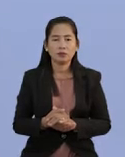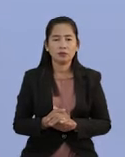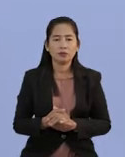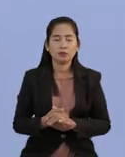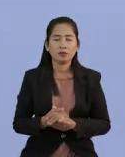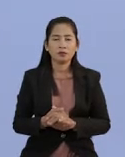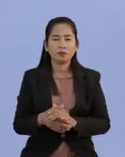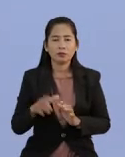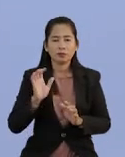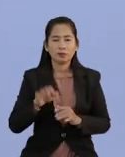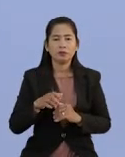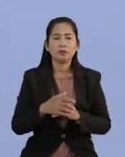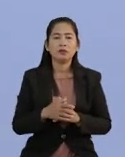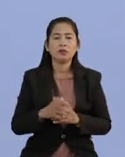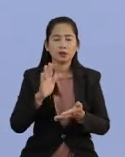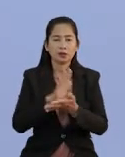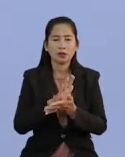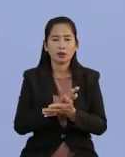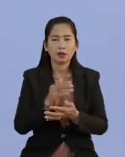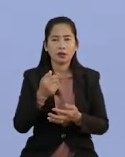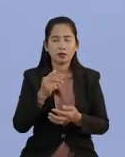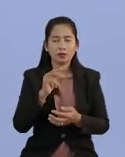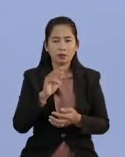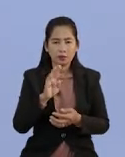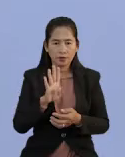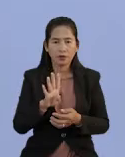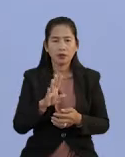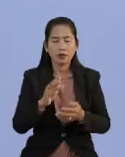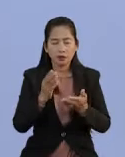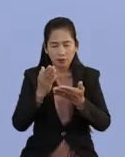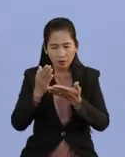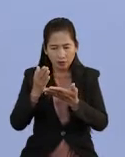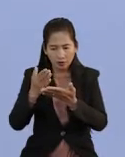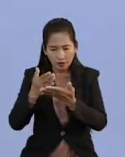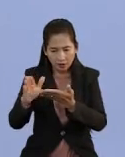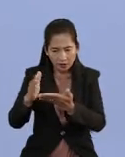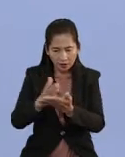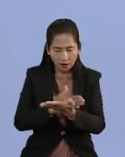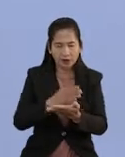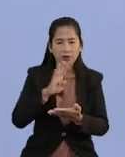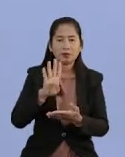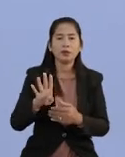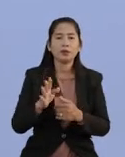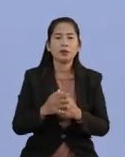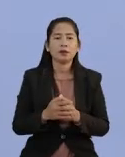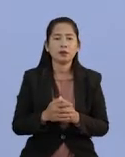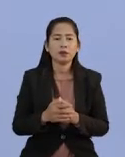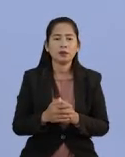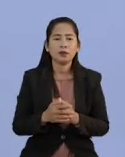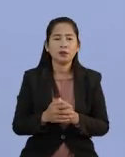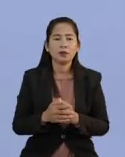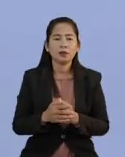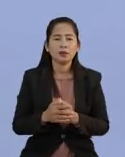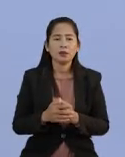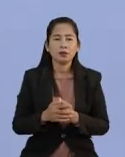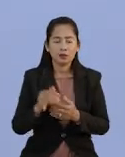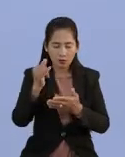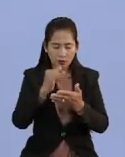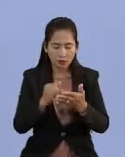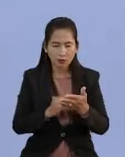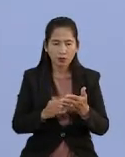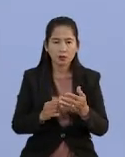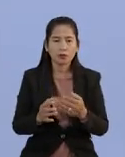chả chăng cả đàn tì pì nè nhà kêu bàn bài viết chia buôn chậm này nửa bên đấy nhà kêu nâng cu